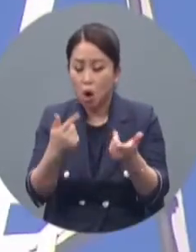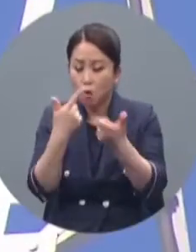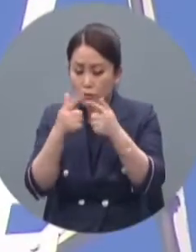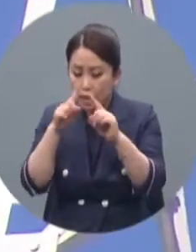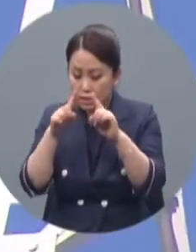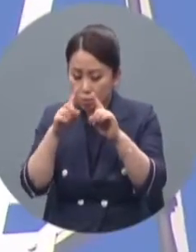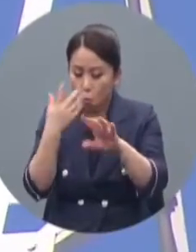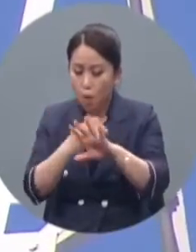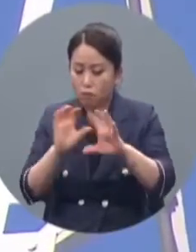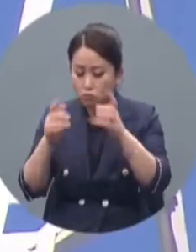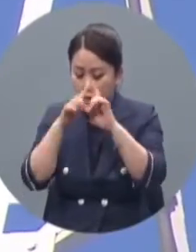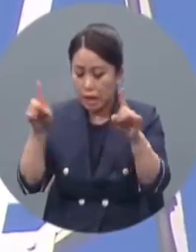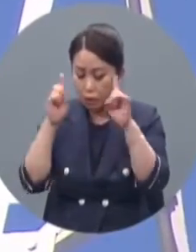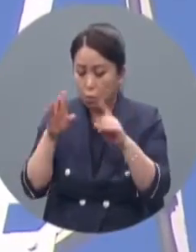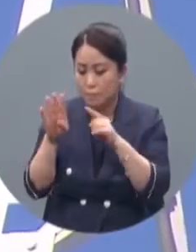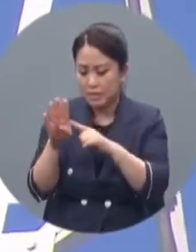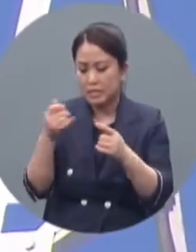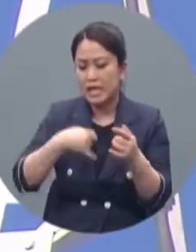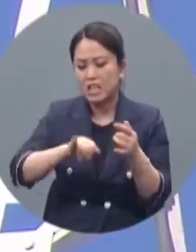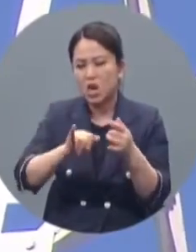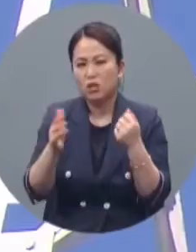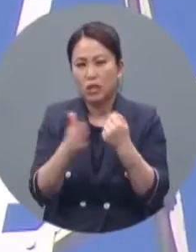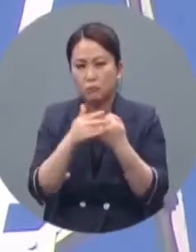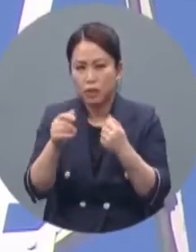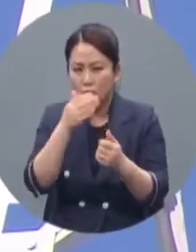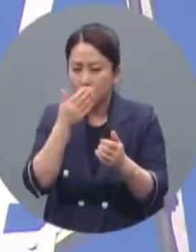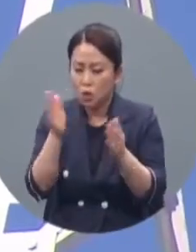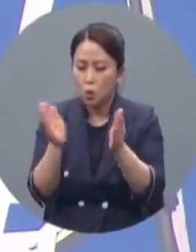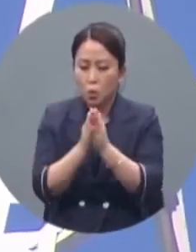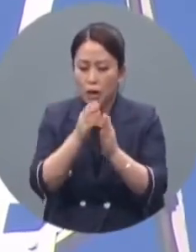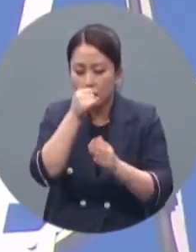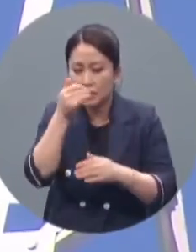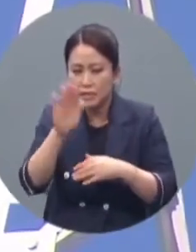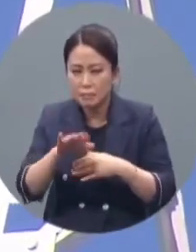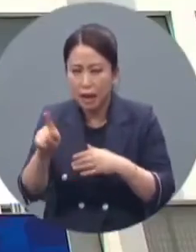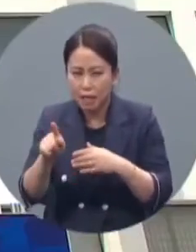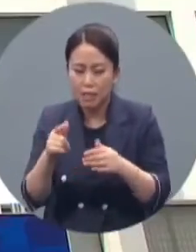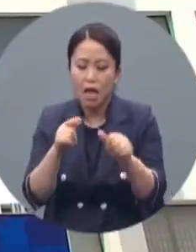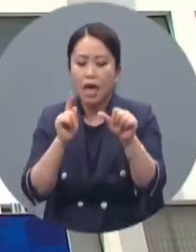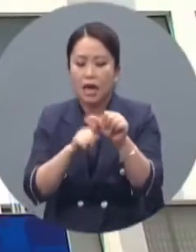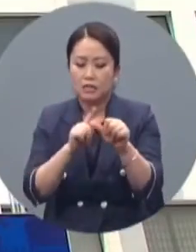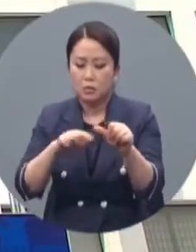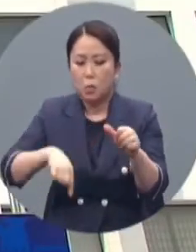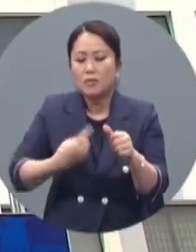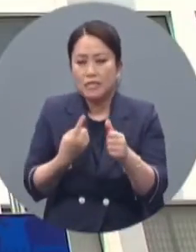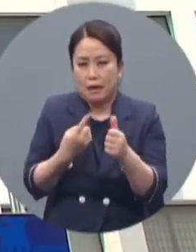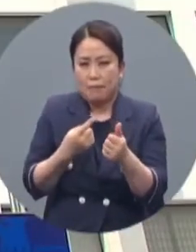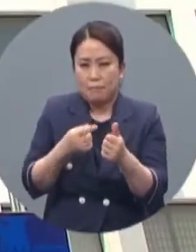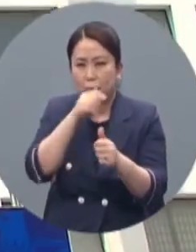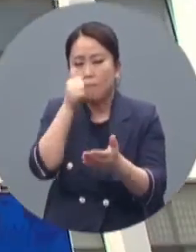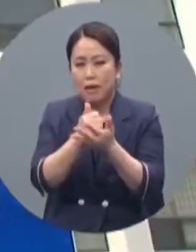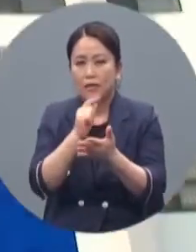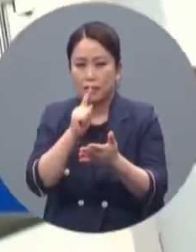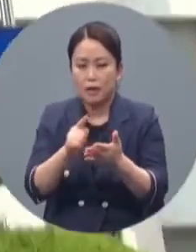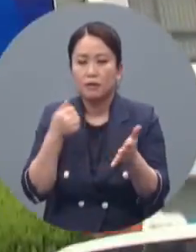둘의 국무 가능성을 수사 했으나 b 씨의 혐의점이 발견되지 않아 ac 의 단독 범행으로 결론 내렸습니다